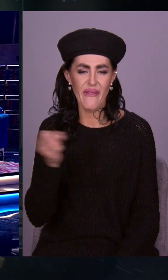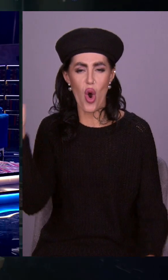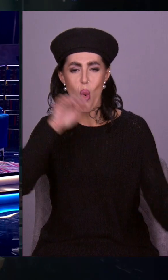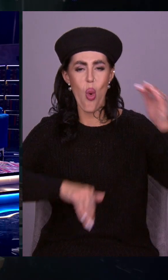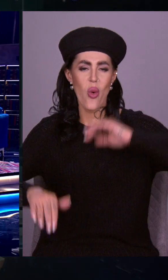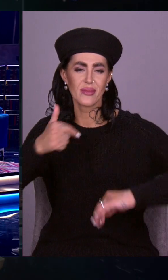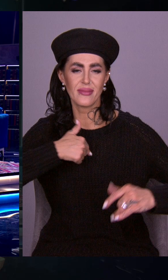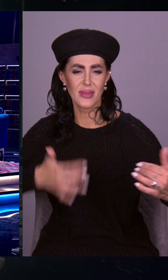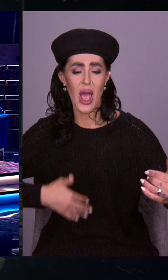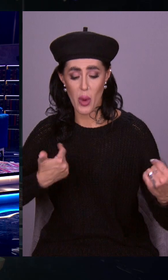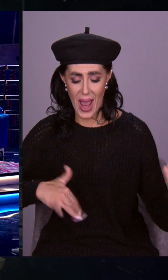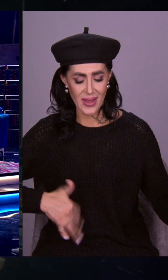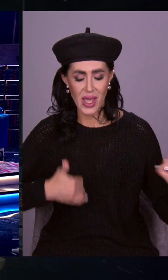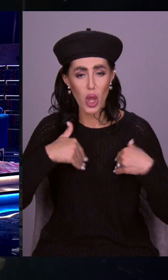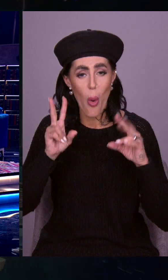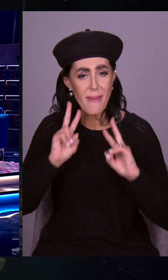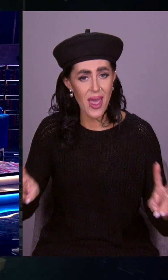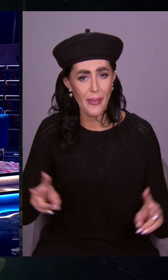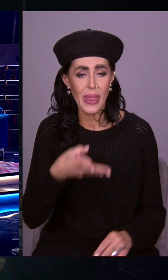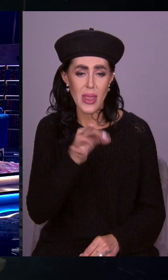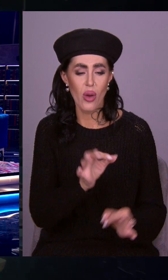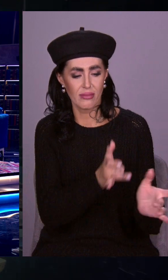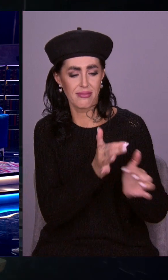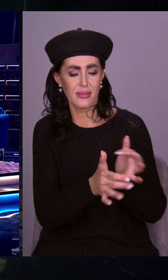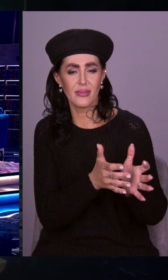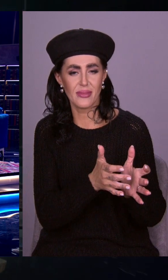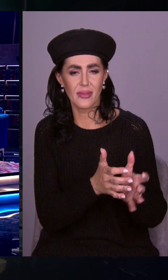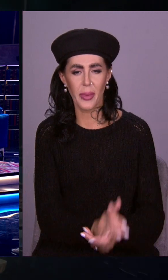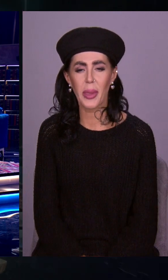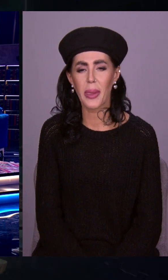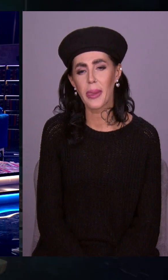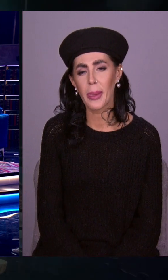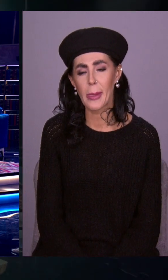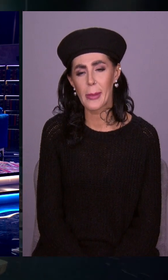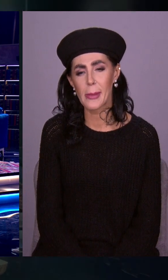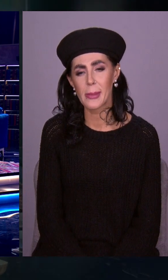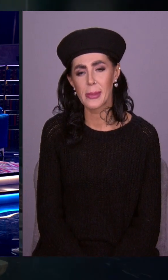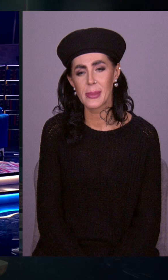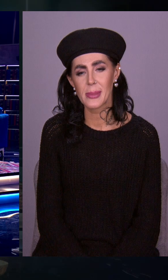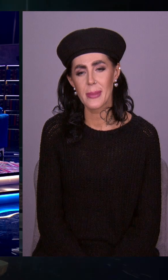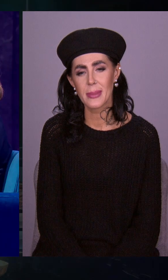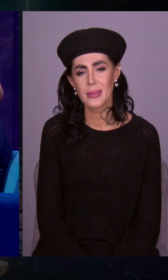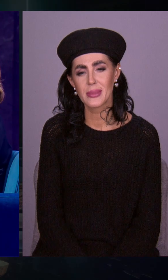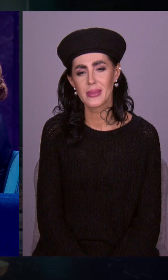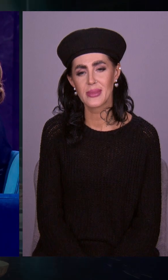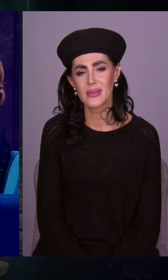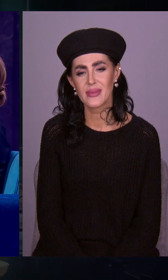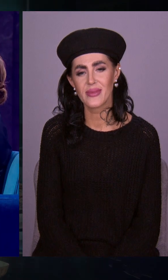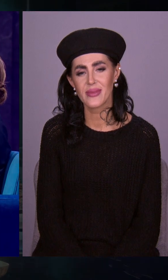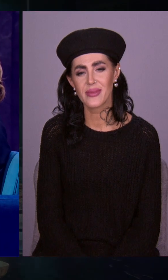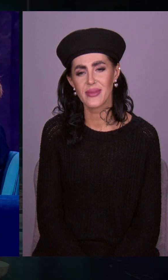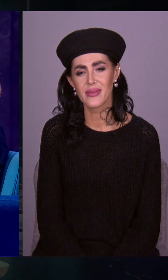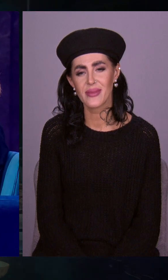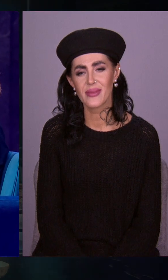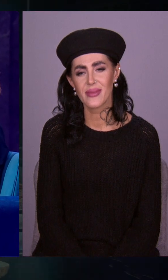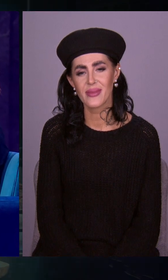просто на гітарі не вмію грати. І якби навіть вміла, то я б все одно бандуру винесла. Тому, а що це за двір, Марин? Ну, то знаєте, то вже таке. То вже... То